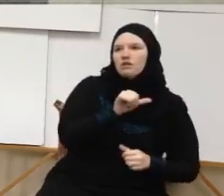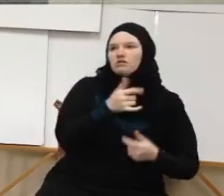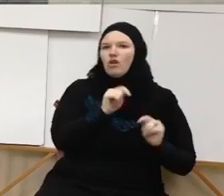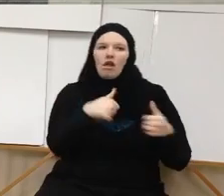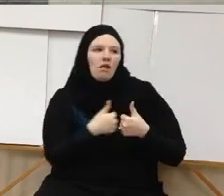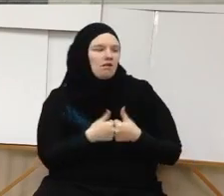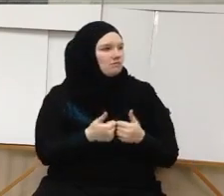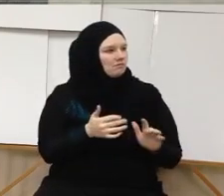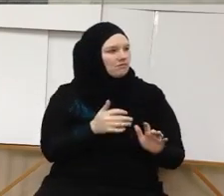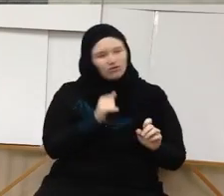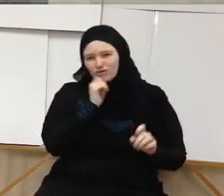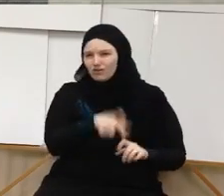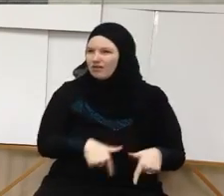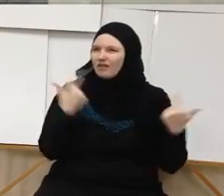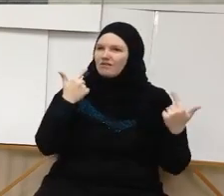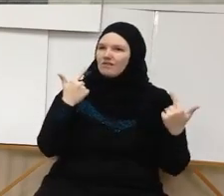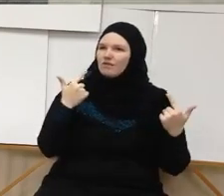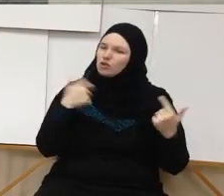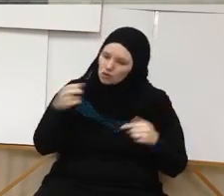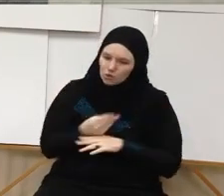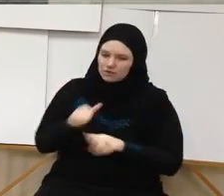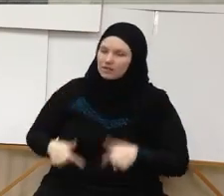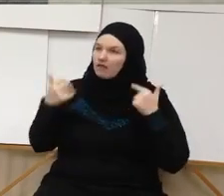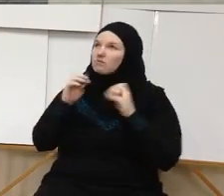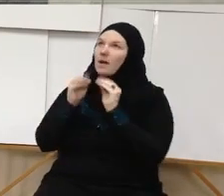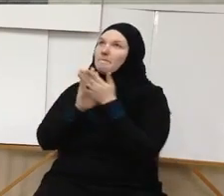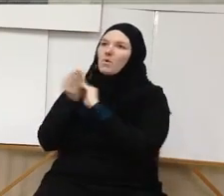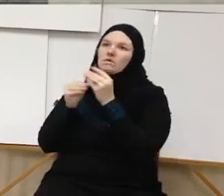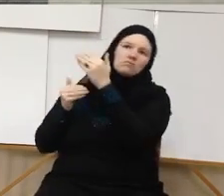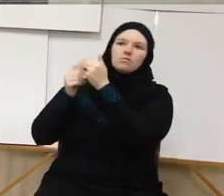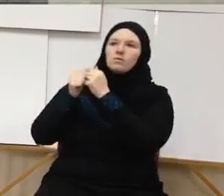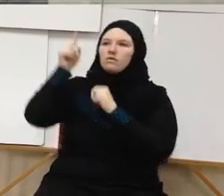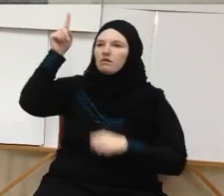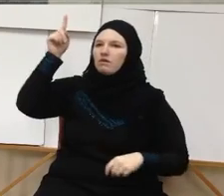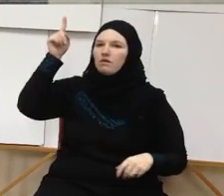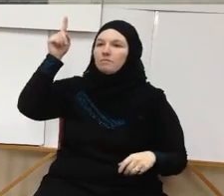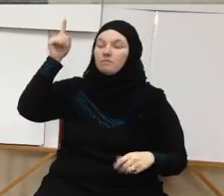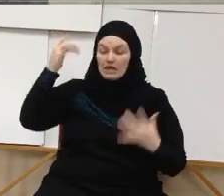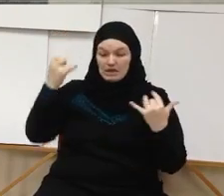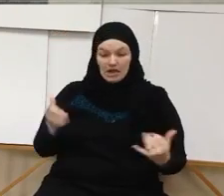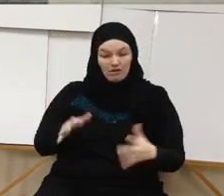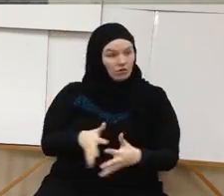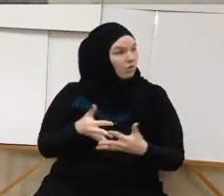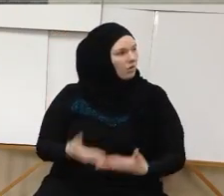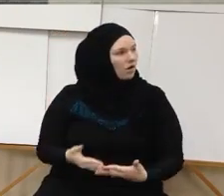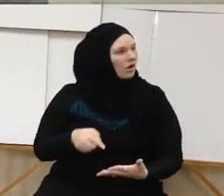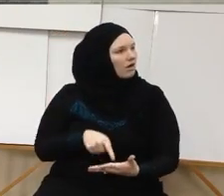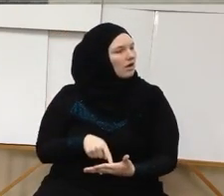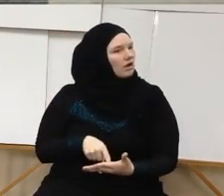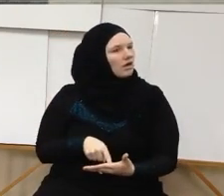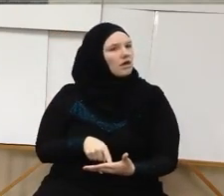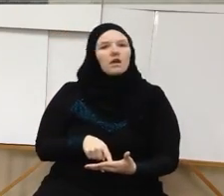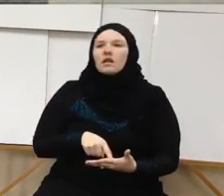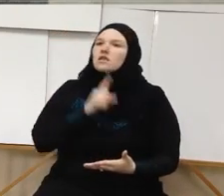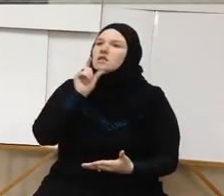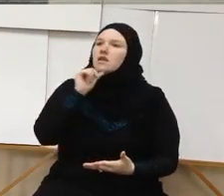حَتَّى يُحَكِّمُوكَ فِي مَا شَجَرَ بَيْنَهُمْ. Now the Quran is raising the issue way beyond